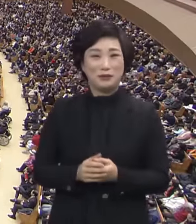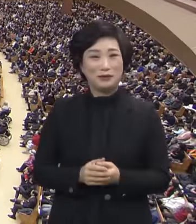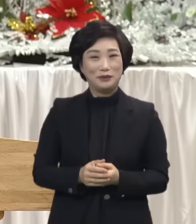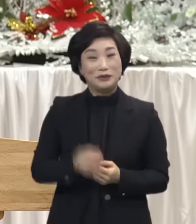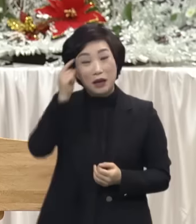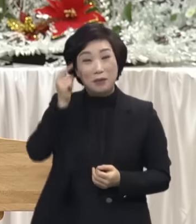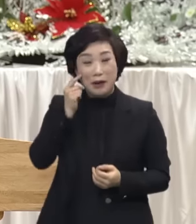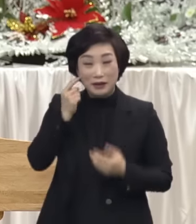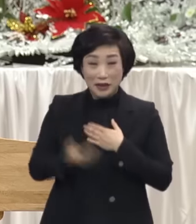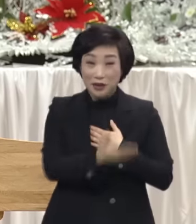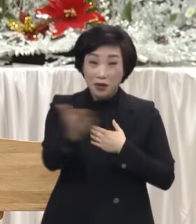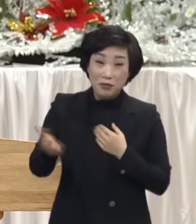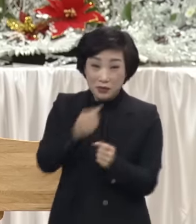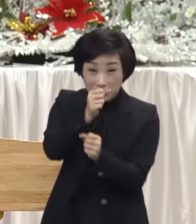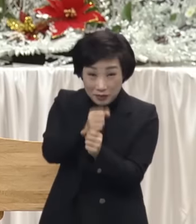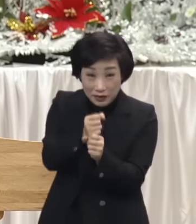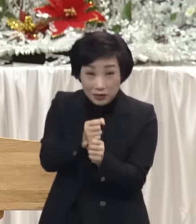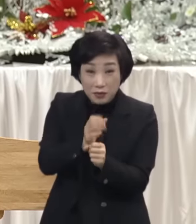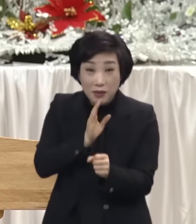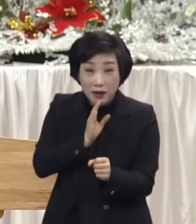우리를 지었기 때문에